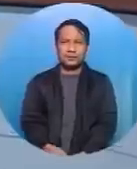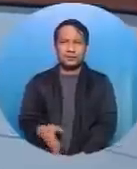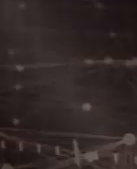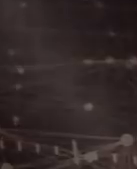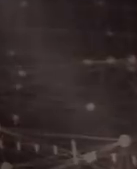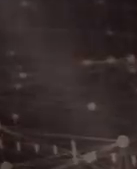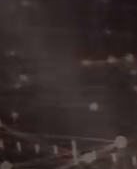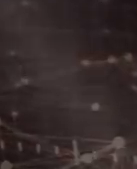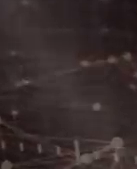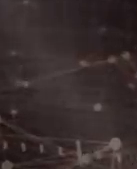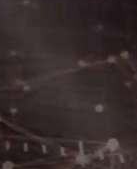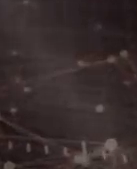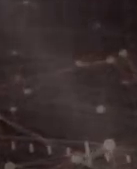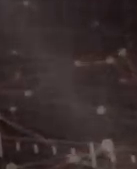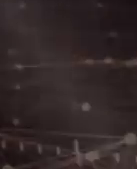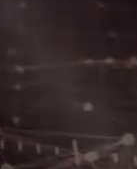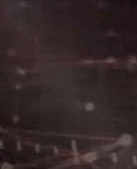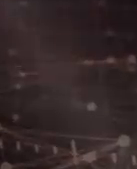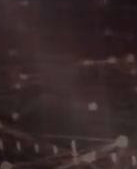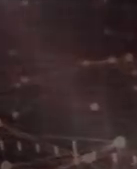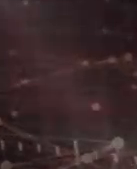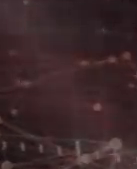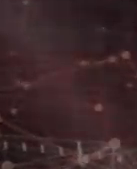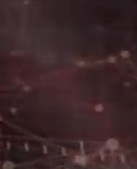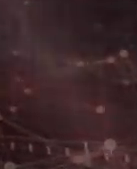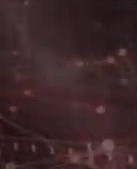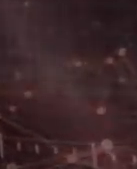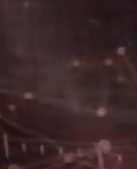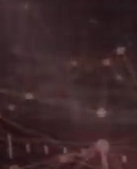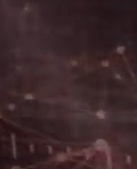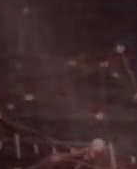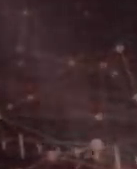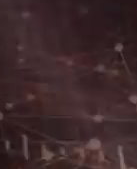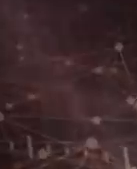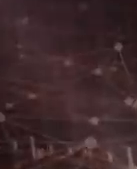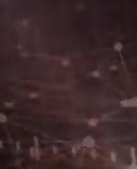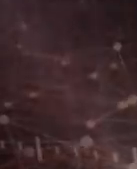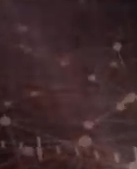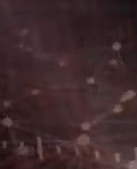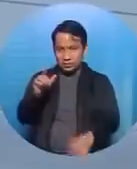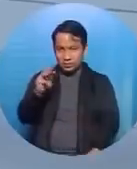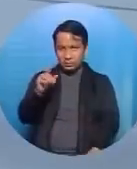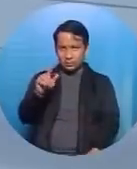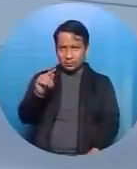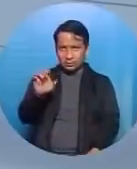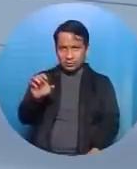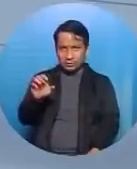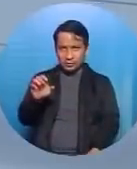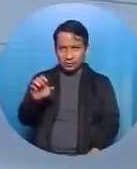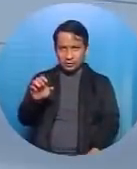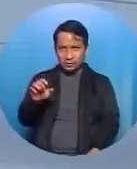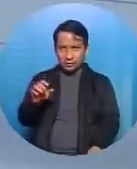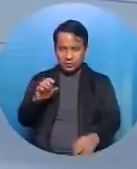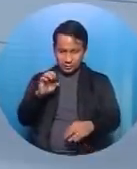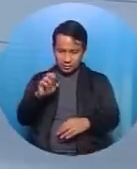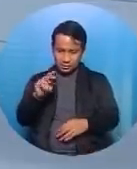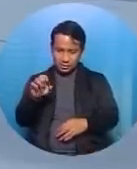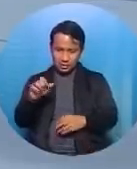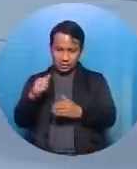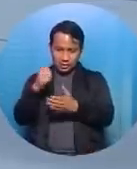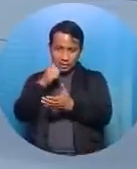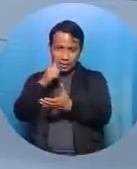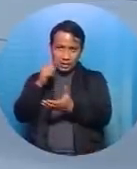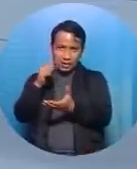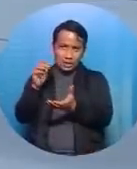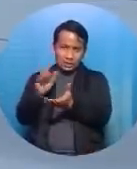Kausap po natin si Annalyn Masinahon. So ang mister niyo po ay si Malpi Masinahon. Opo, sir. Si Ernie Reyes,